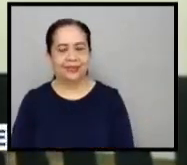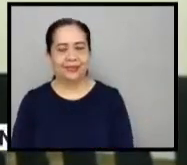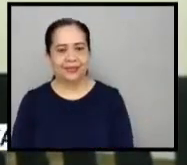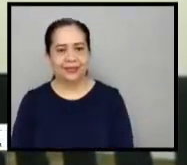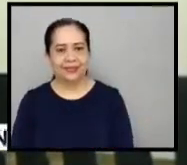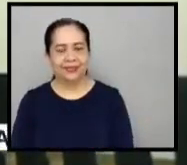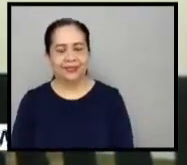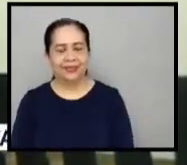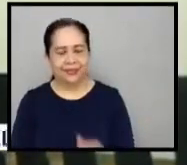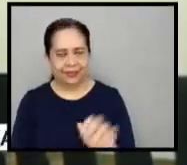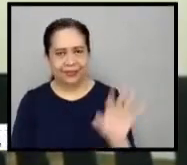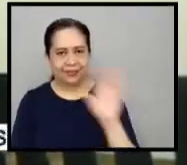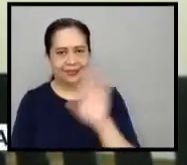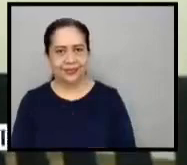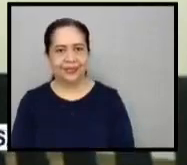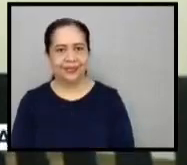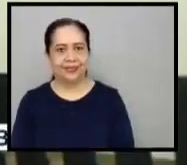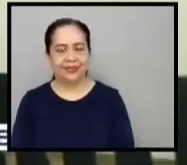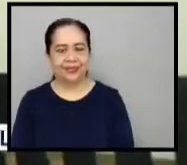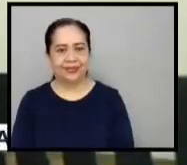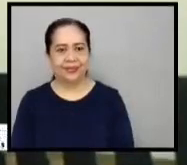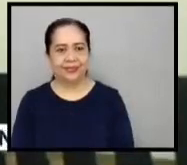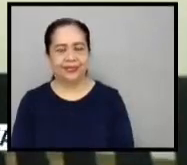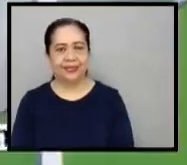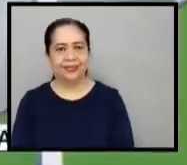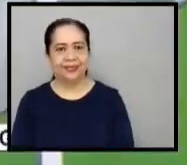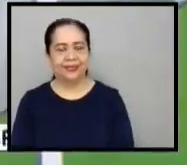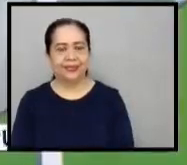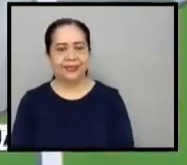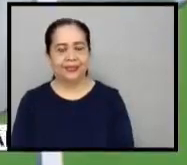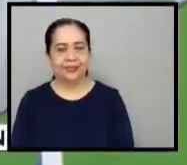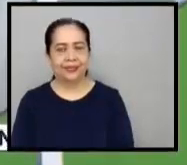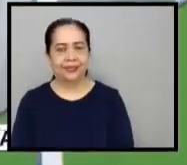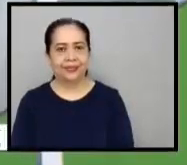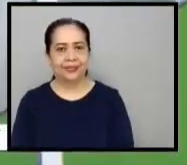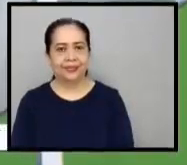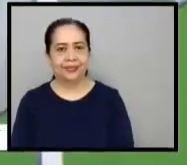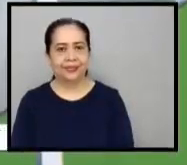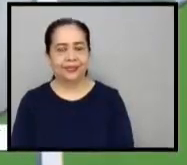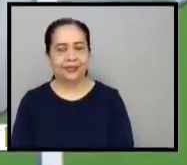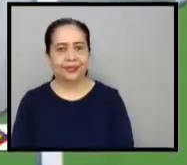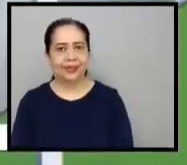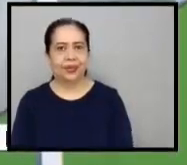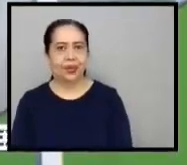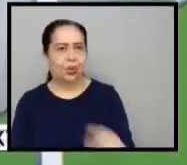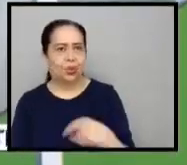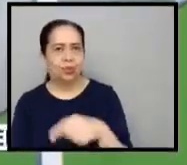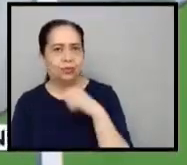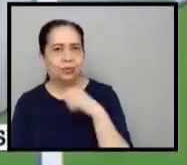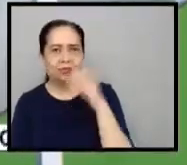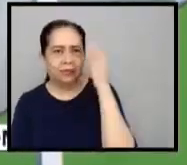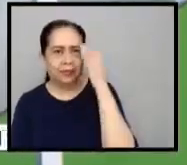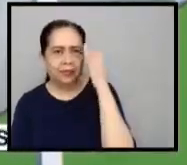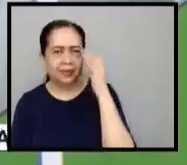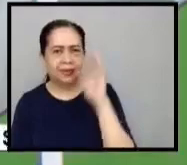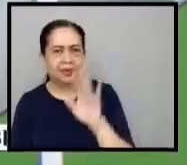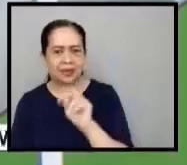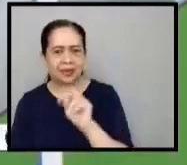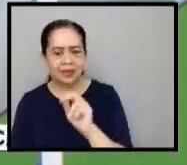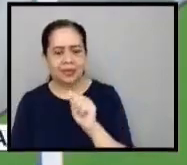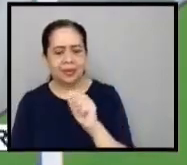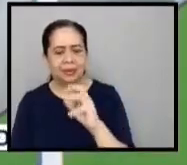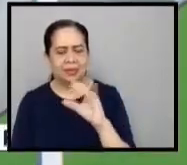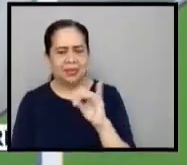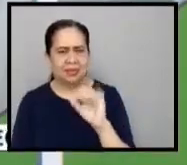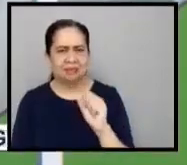Morning po. Alright. Good morning, sir. Bilang panimula, no? Opo. Sir, para sa mga hindi pa gaanong pamilyar sa NAMCIA, ano ba itong